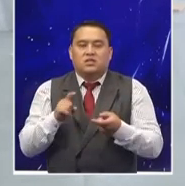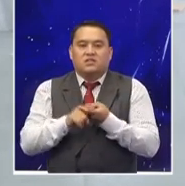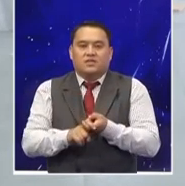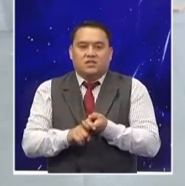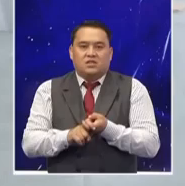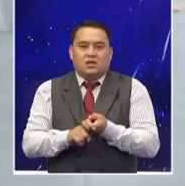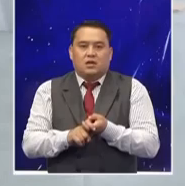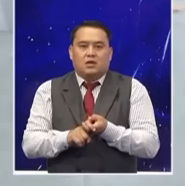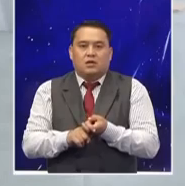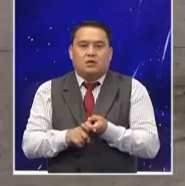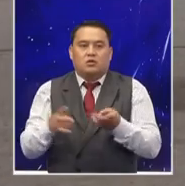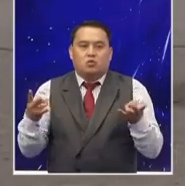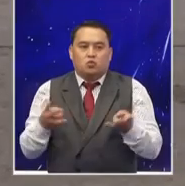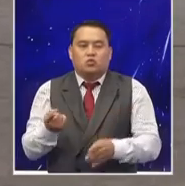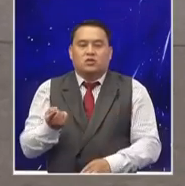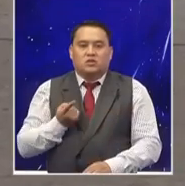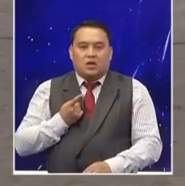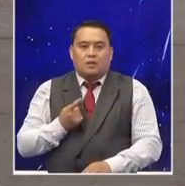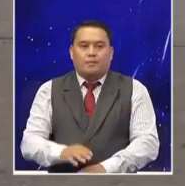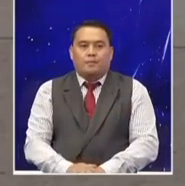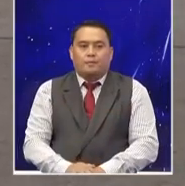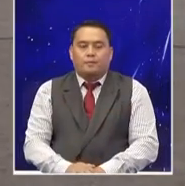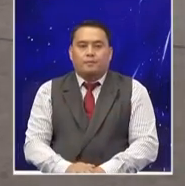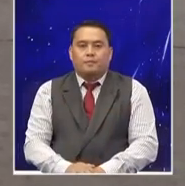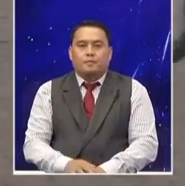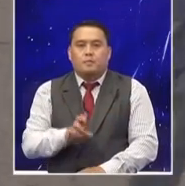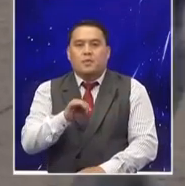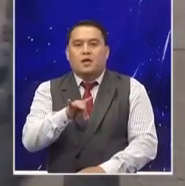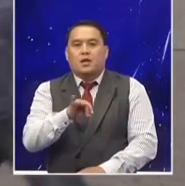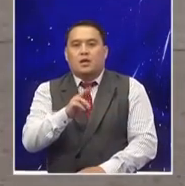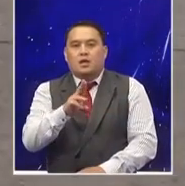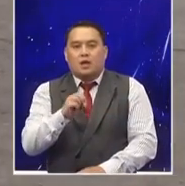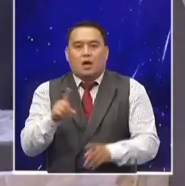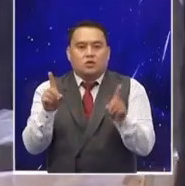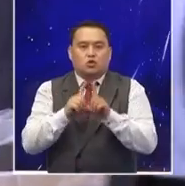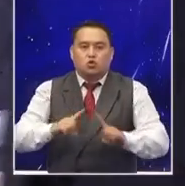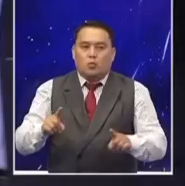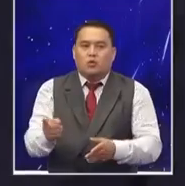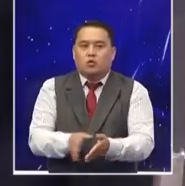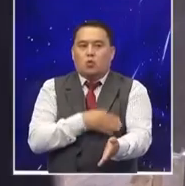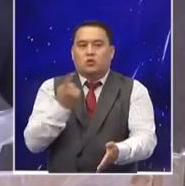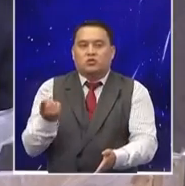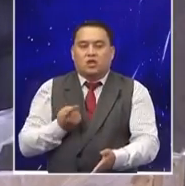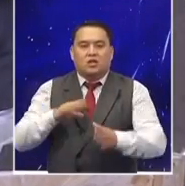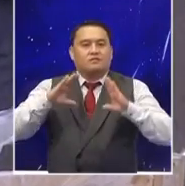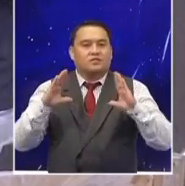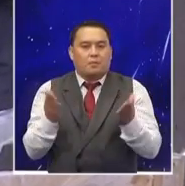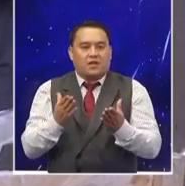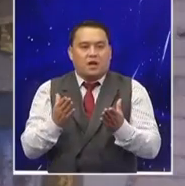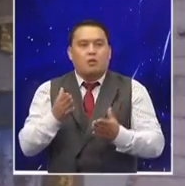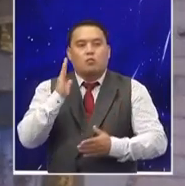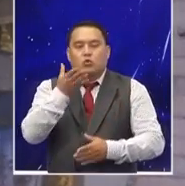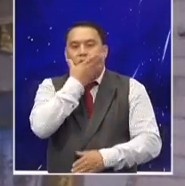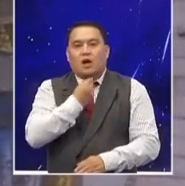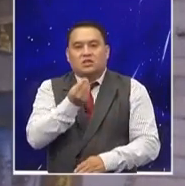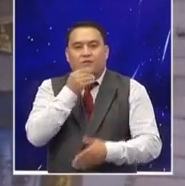этим пришлось ждать для жителей микрорайона by реке появление мечети особая долгожданное событие она станет и